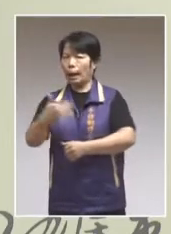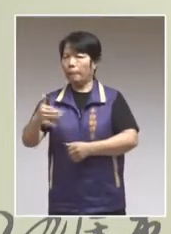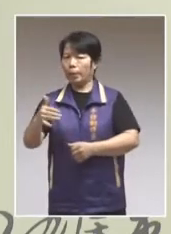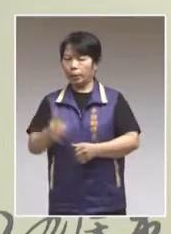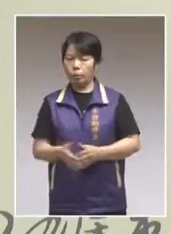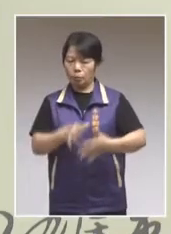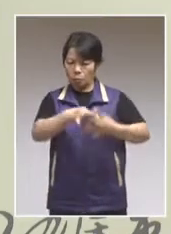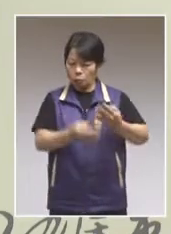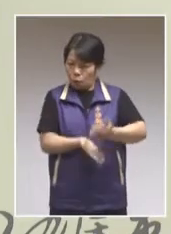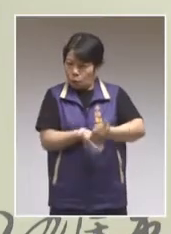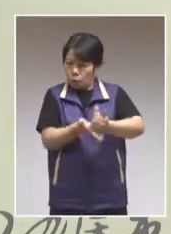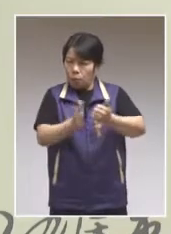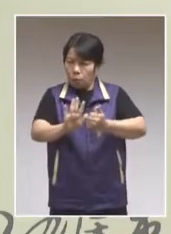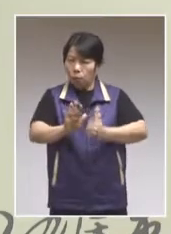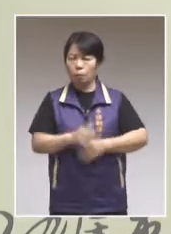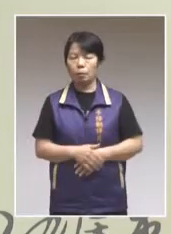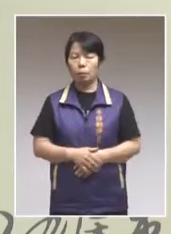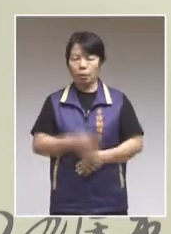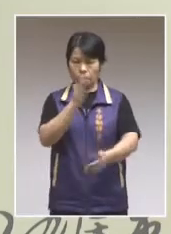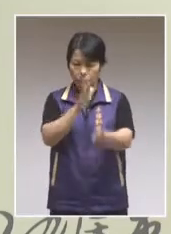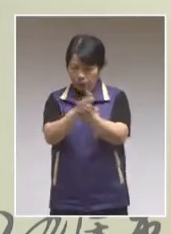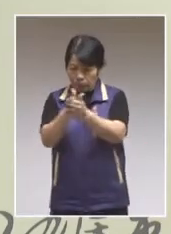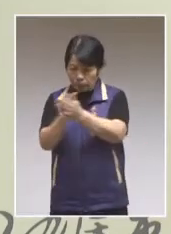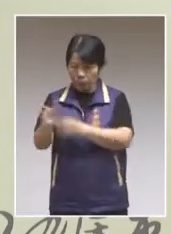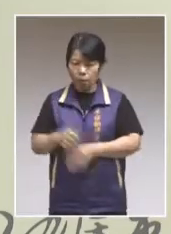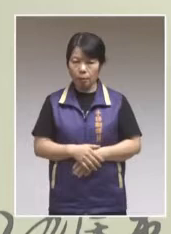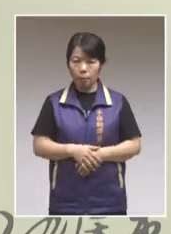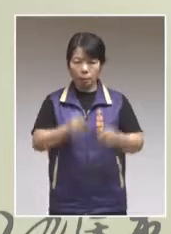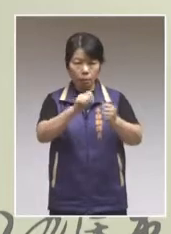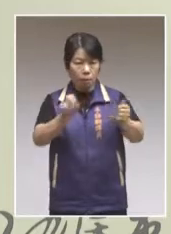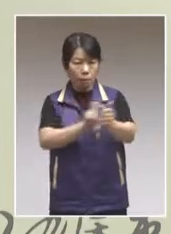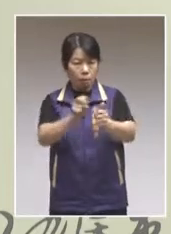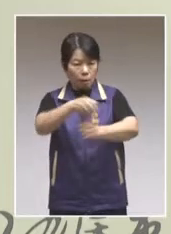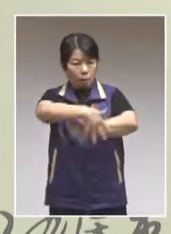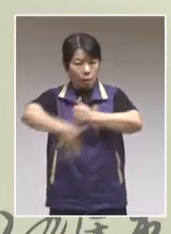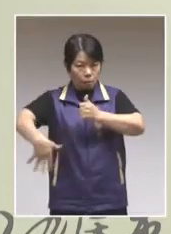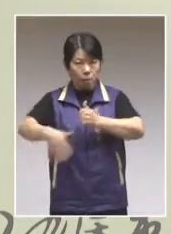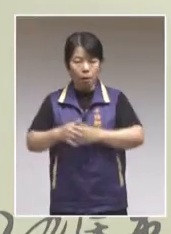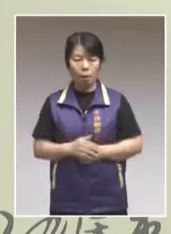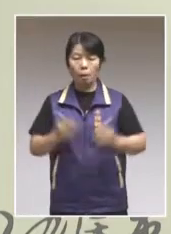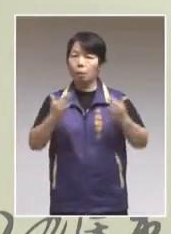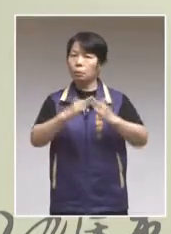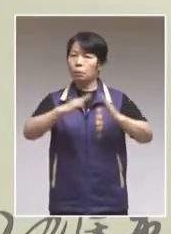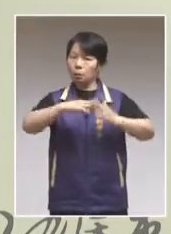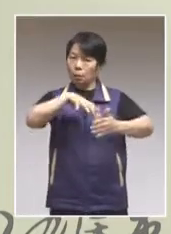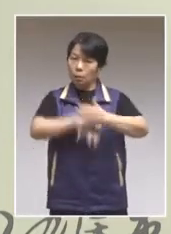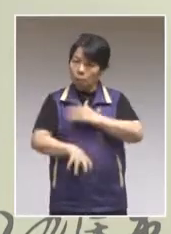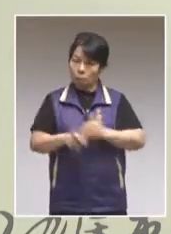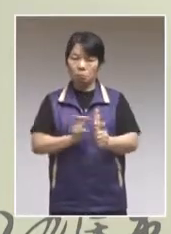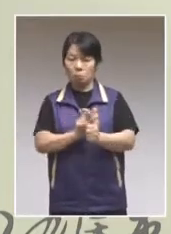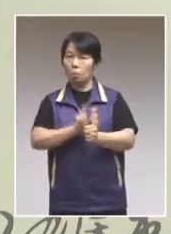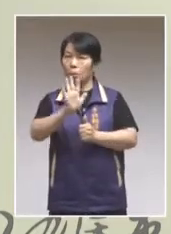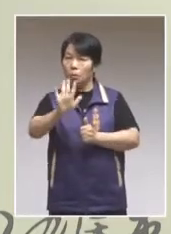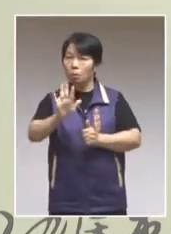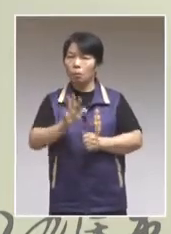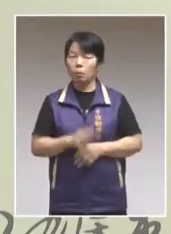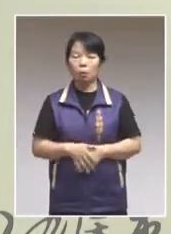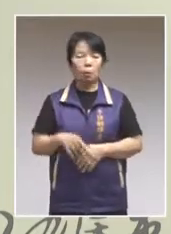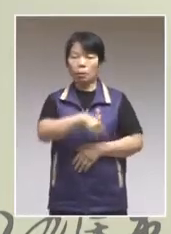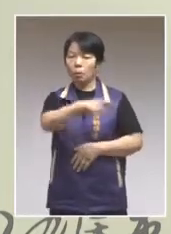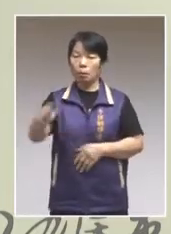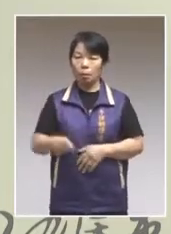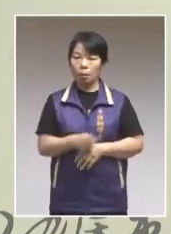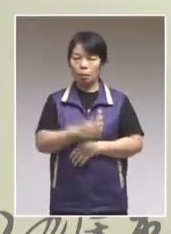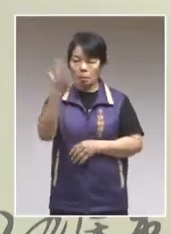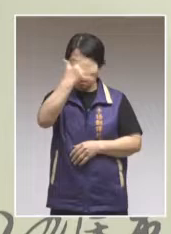施哈、哦。那我们也拜托所有的长照机构，还有在家接受长照服务的，我们所有的长辈朋友，赶